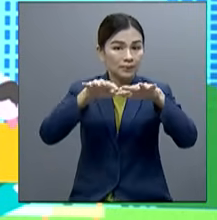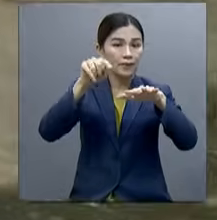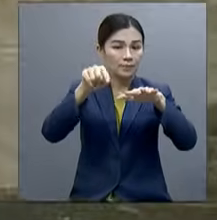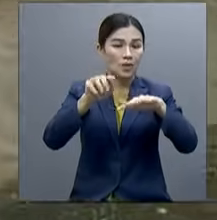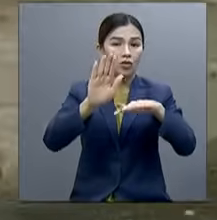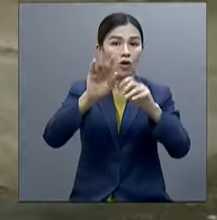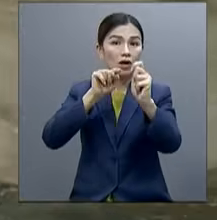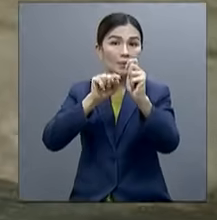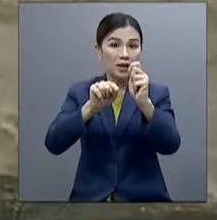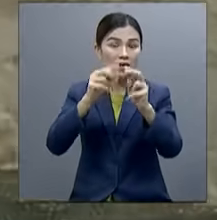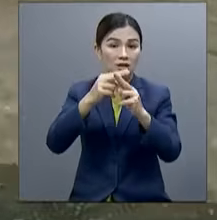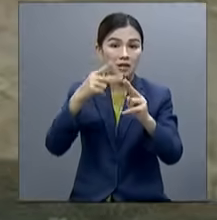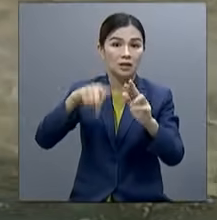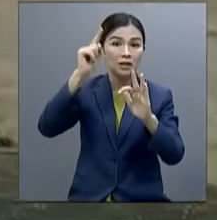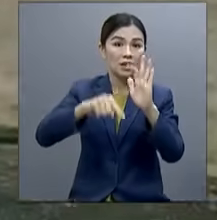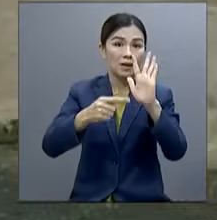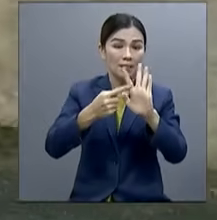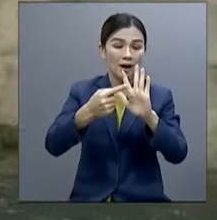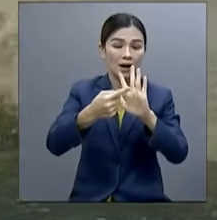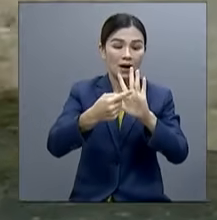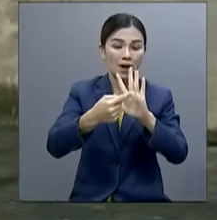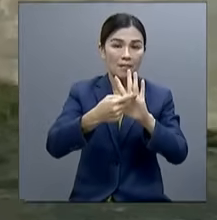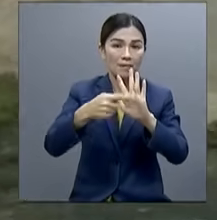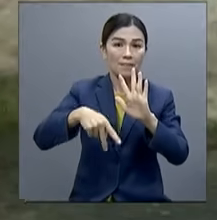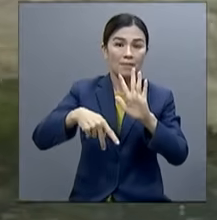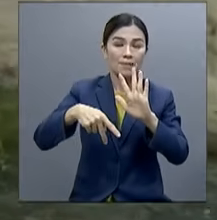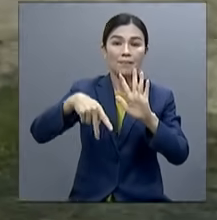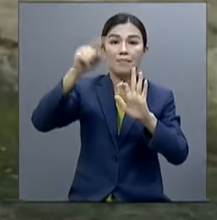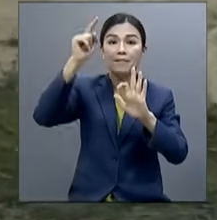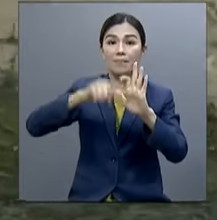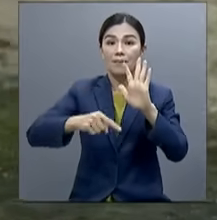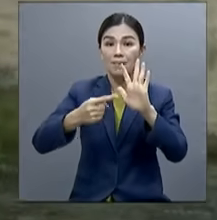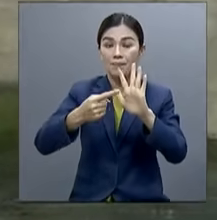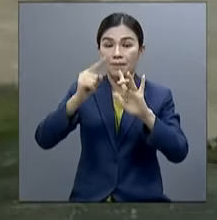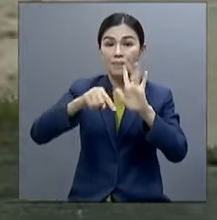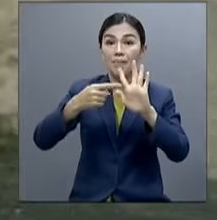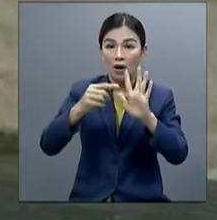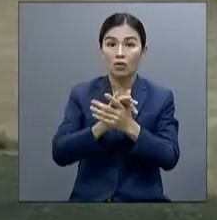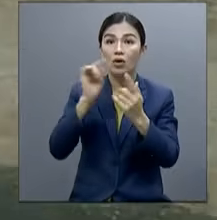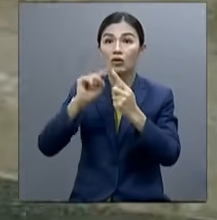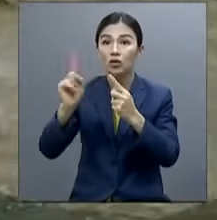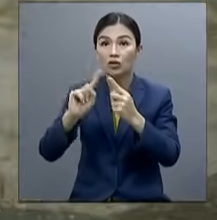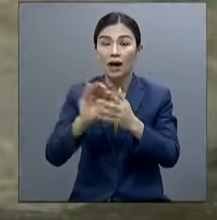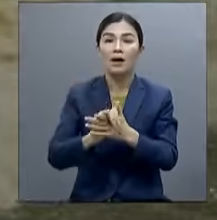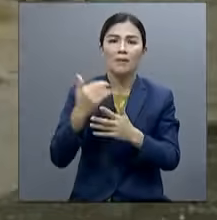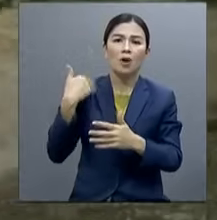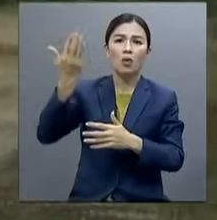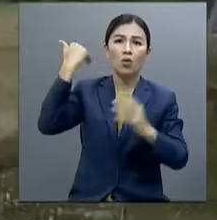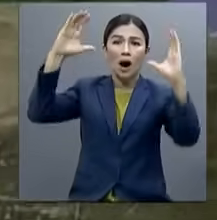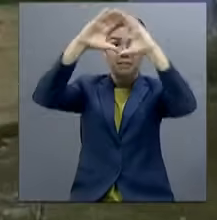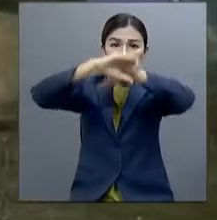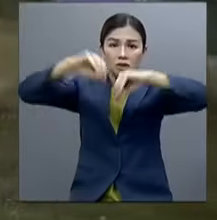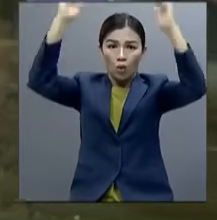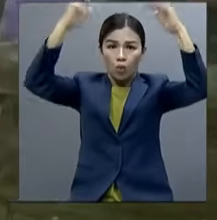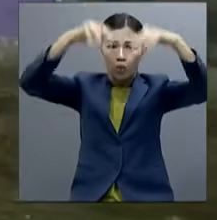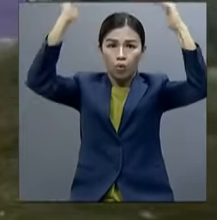วียงป่าเป้าเดี๋ยวให้คุณผู้ชมได้เห็นภาพกันสักหน่อยหลายพื้นที่ได้รับผลกระทบอย่างหนักนะคะเนื่องจากเมื่อคืนที่ผ่านมาฝนก็ยังตกหนัก